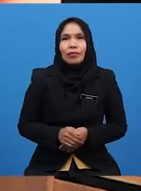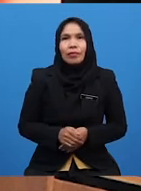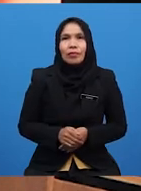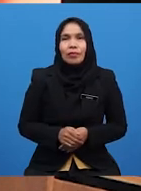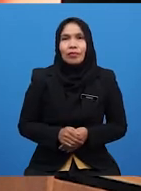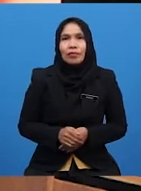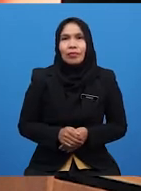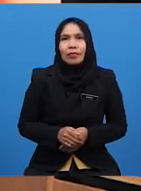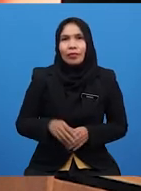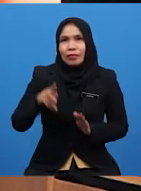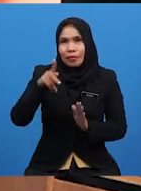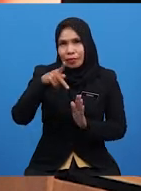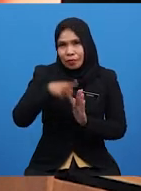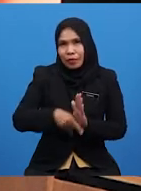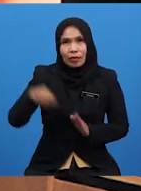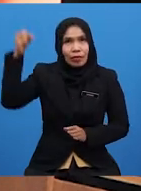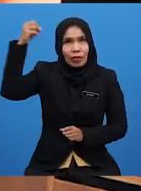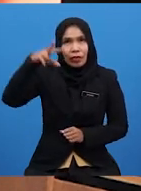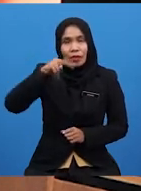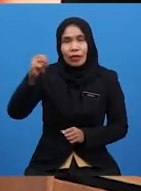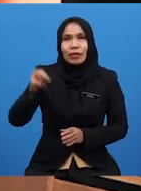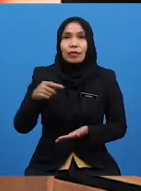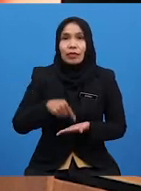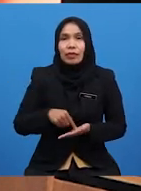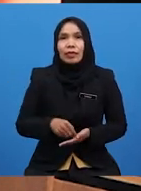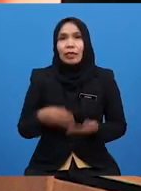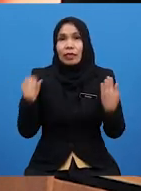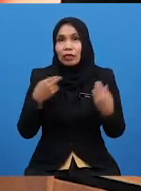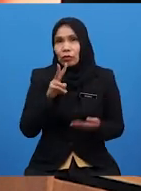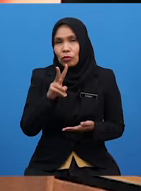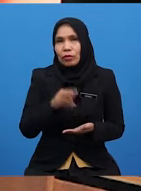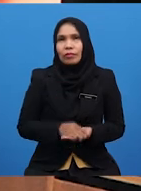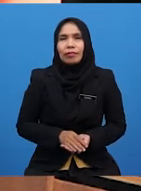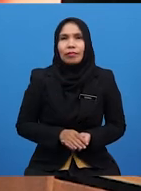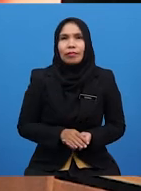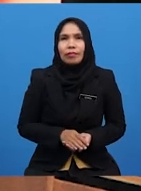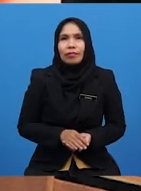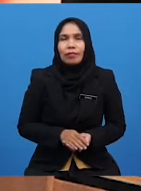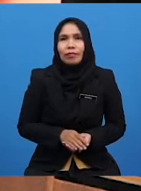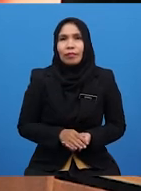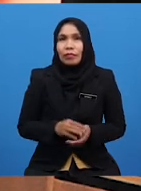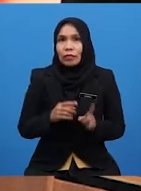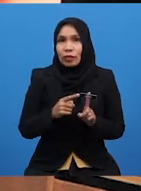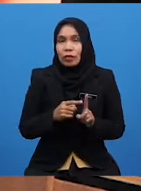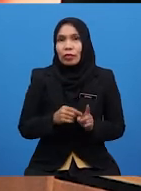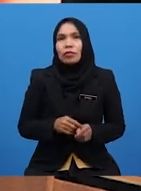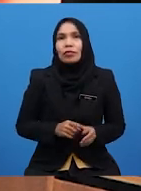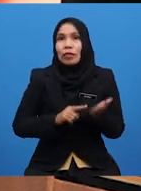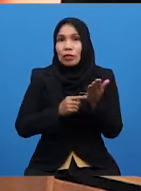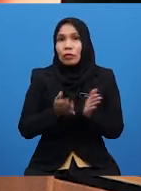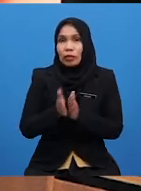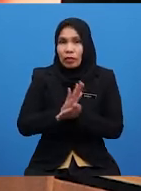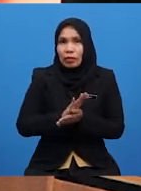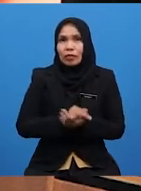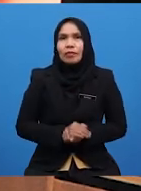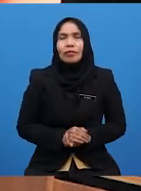pencahayaan ini terbahagi kepada dua Hai yaitu pencahayaan semulajadi pencahayaan